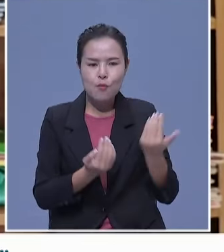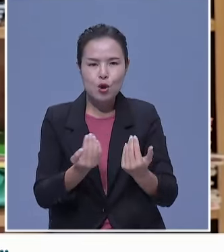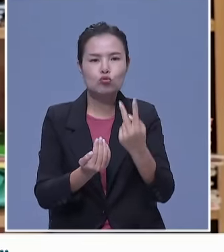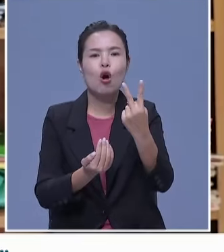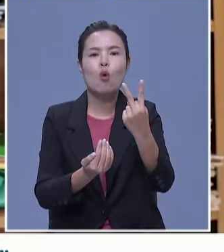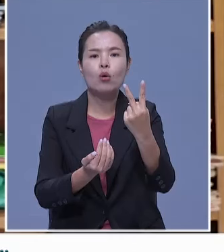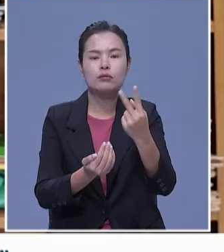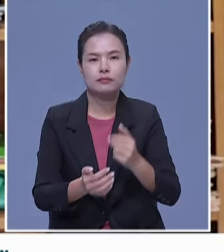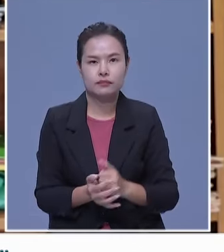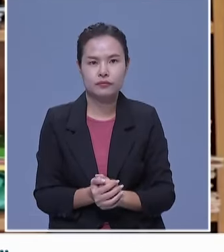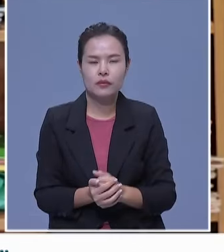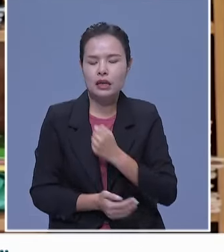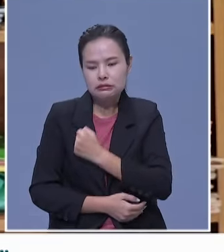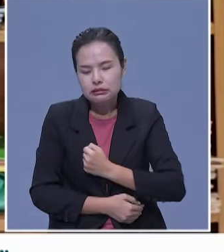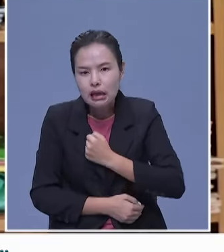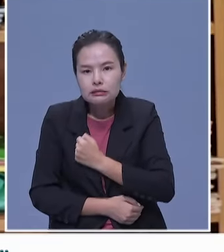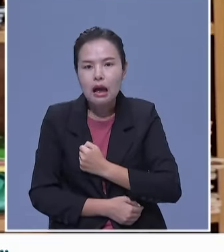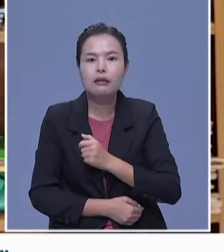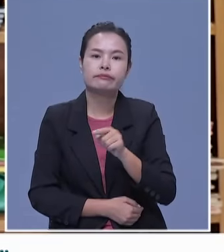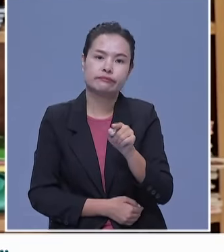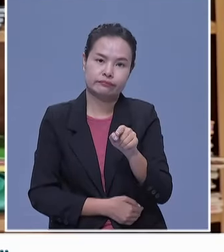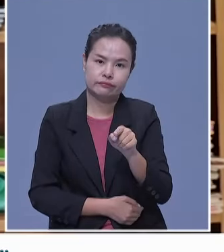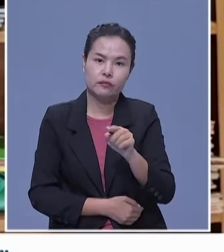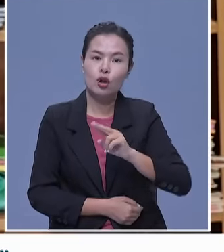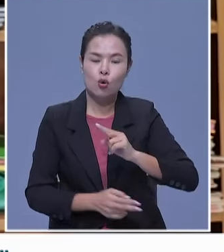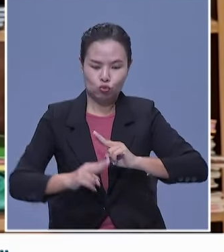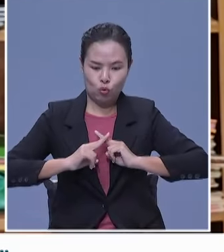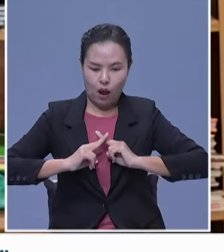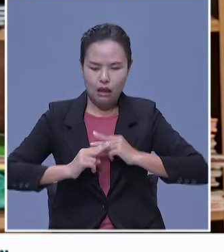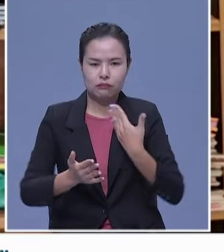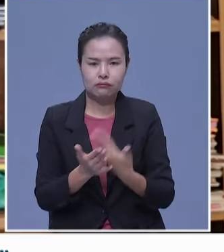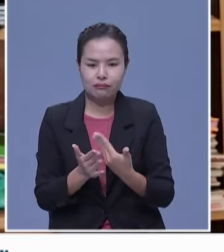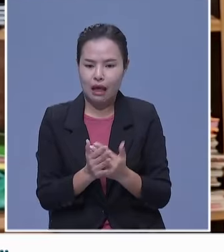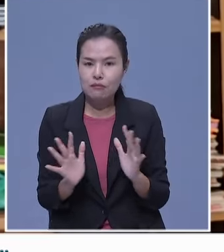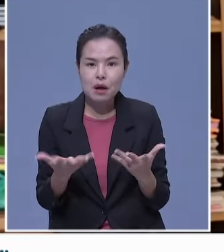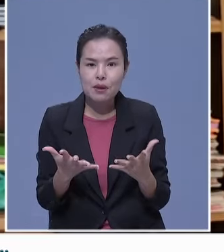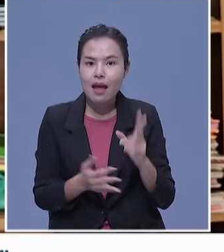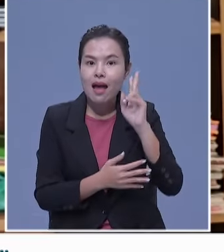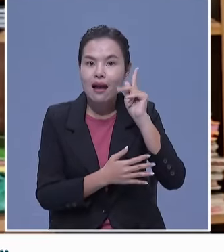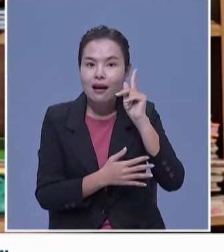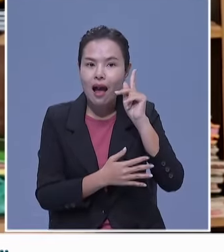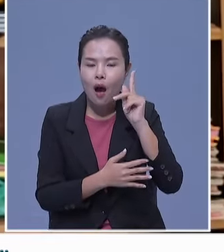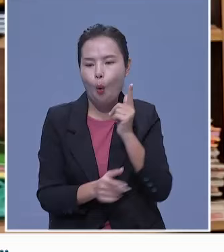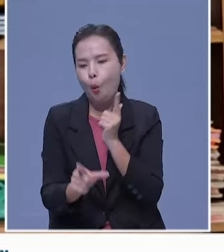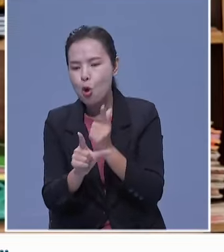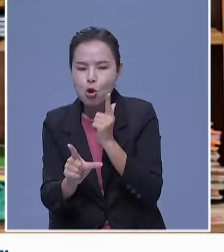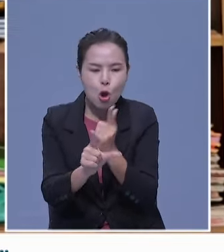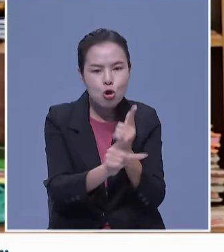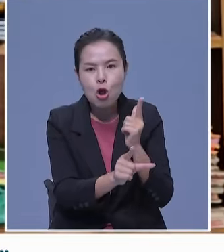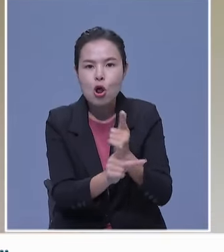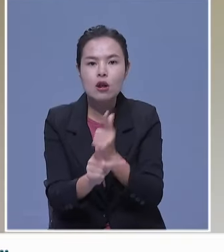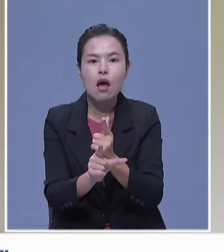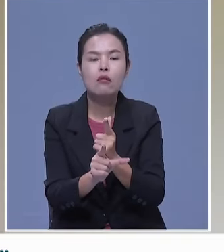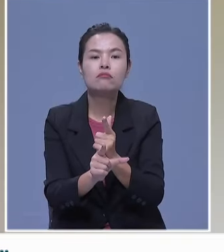2คนรู้สึกเสียใจกับเหตุการณ์ที่เกิดขึ้นมากตัวเองไม่ใช่คนมีเงินคือมันมีข่าวบอกโอ้โหเป็นสายเปย์ไงถึงอยู่